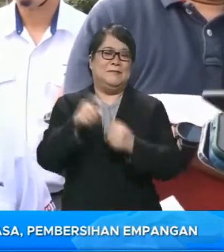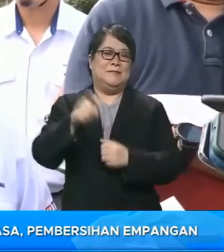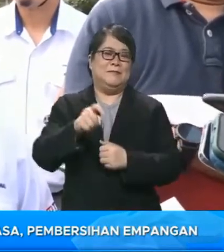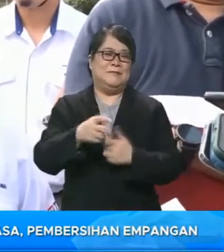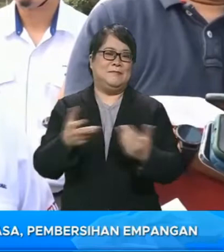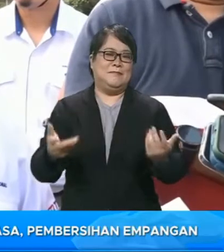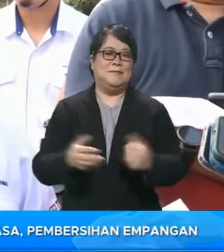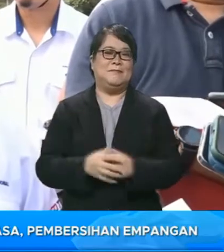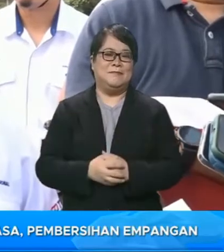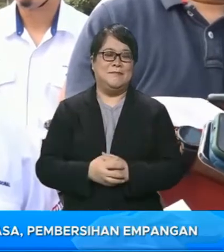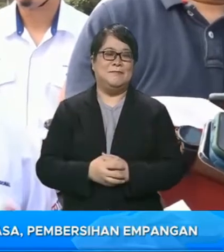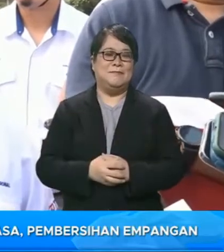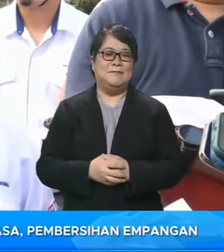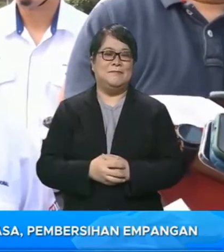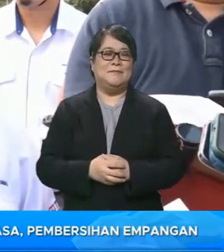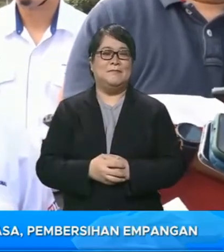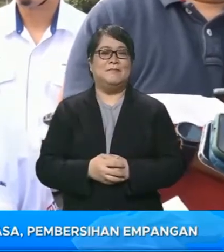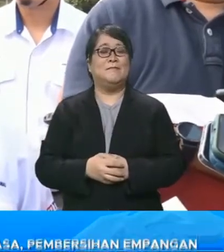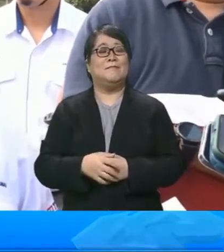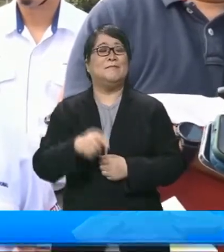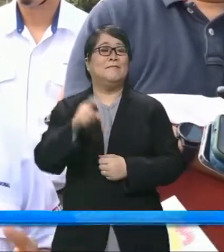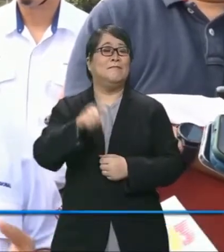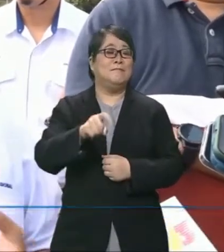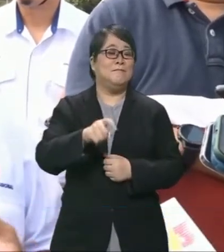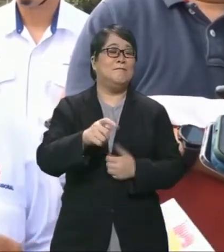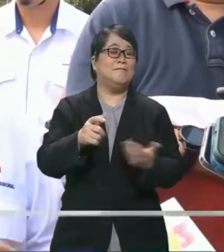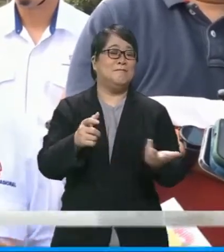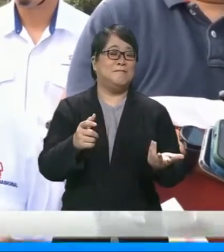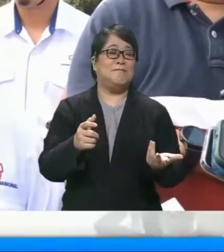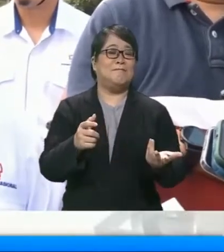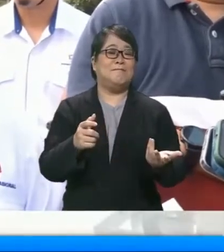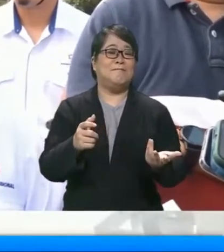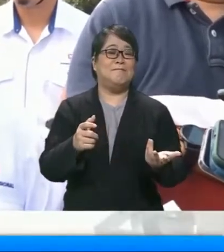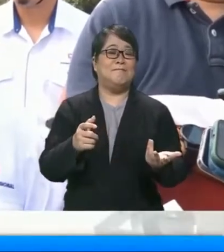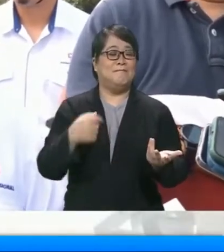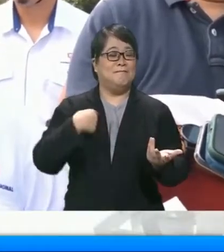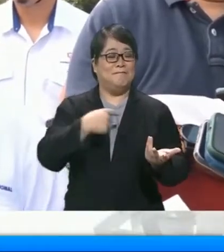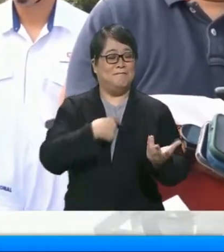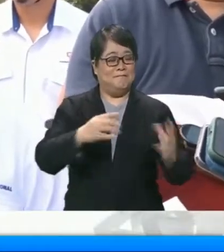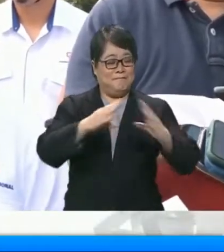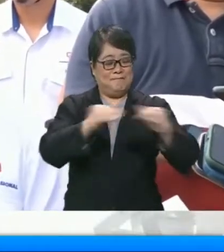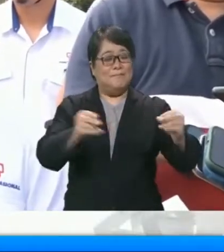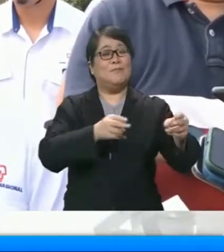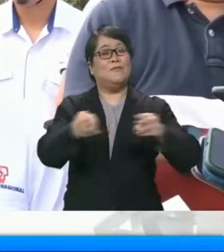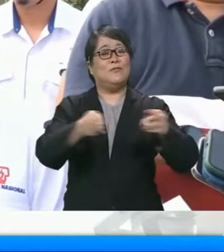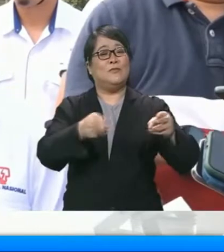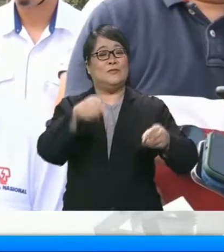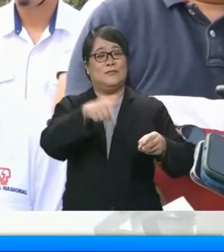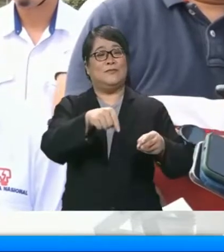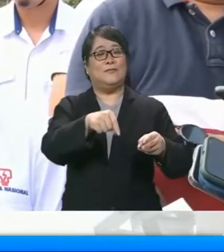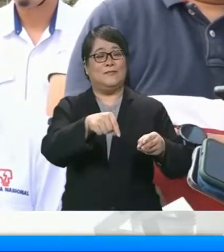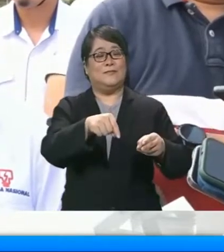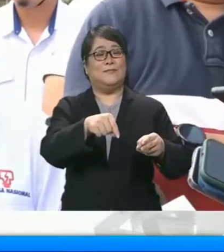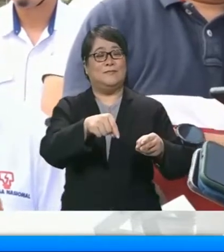kita perlu memastikan kita menangani masalah